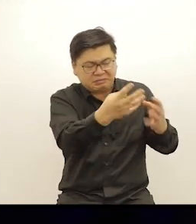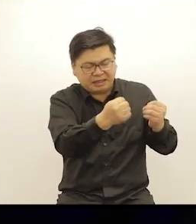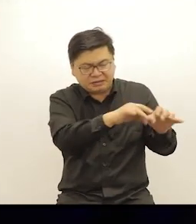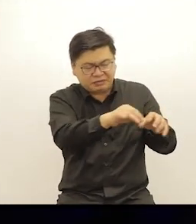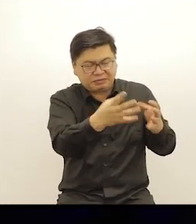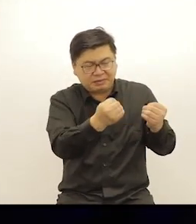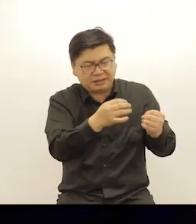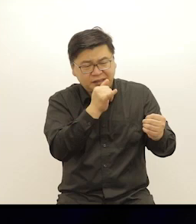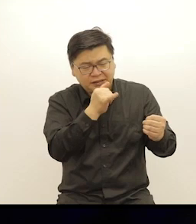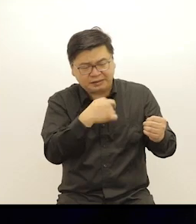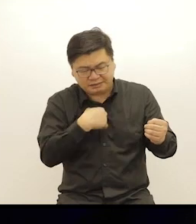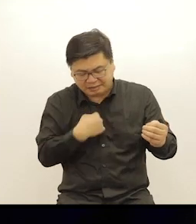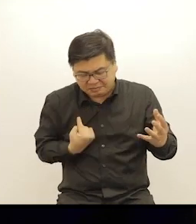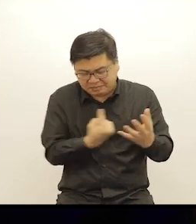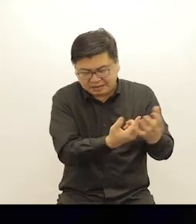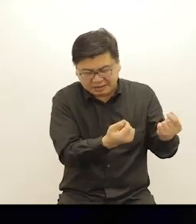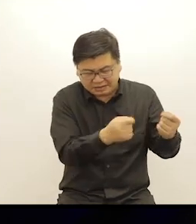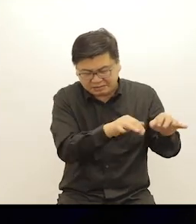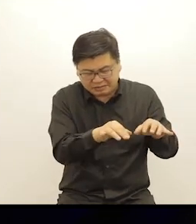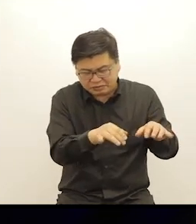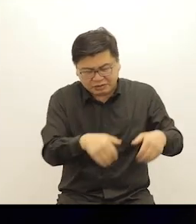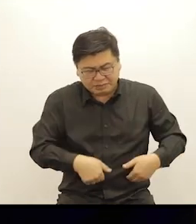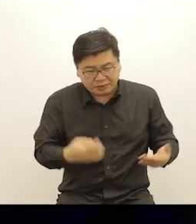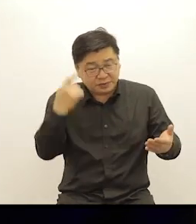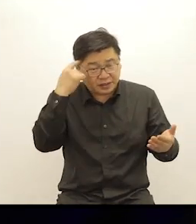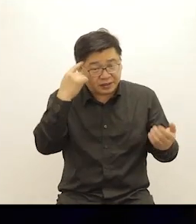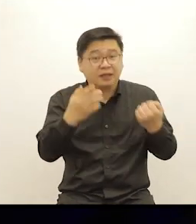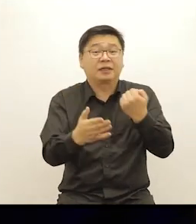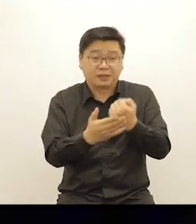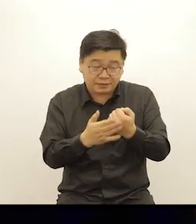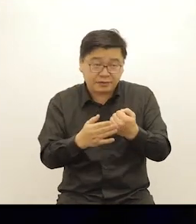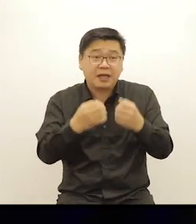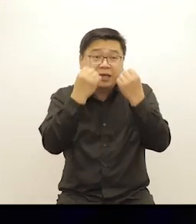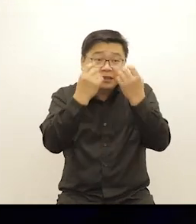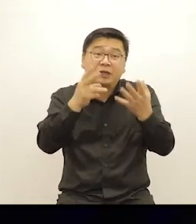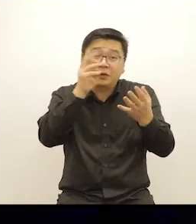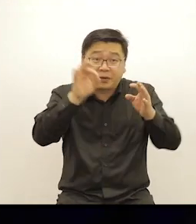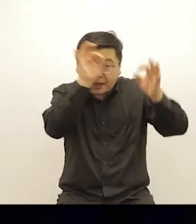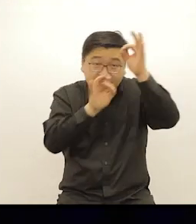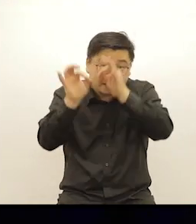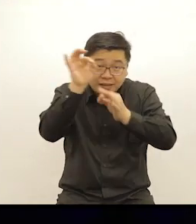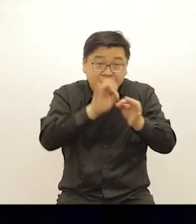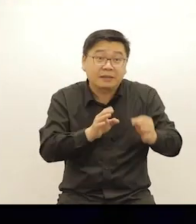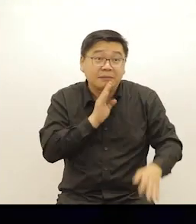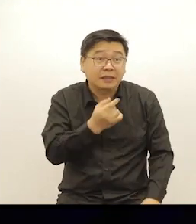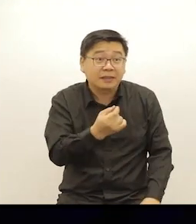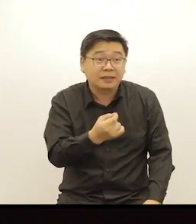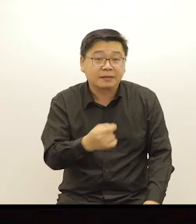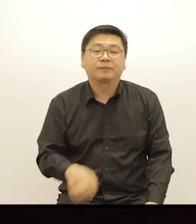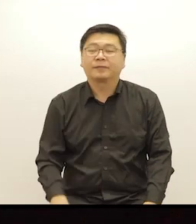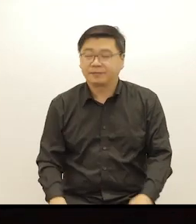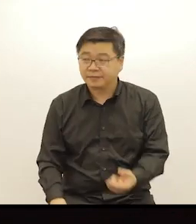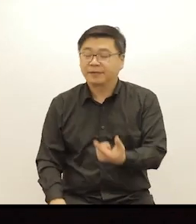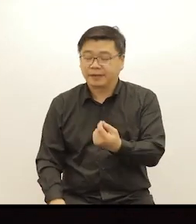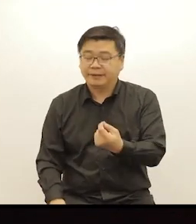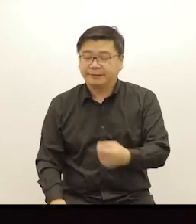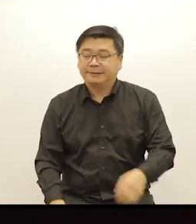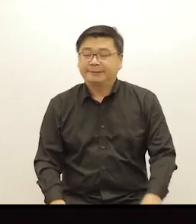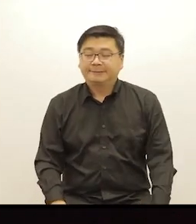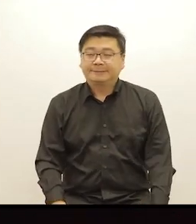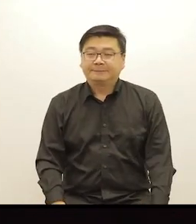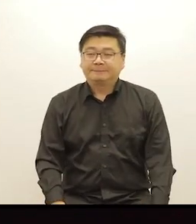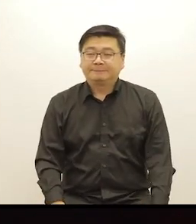될 필요가 있을까 이런 거를 느끼면서 자연스럽게 새로운 레퍼토리를 찾게 되신다는 거죠. 그렇죠.